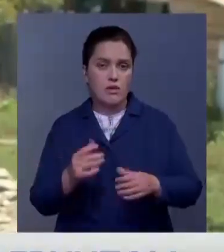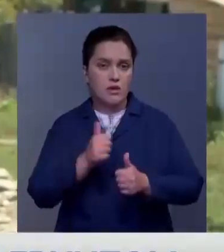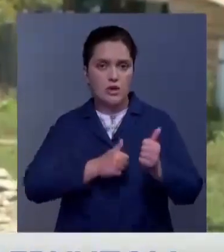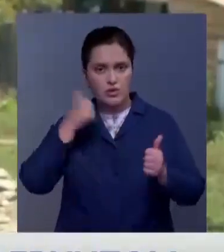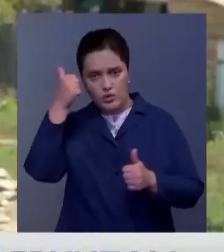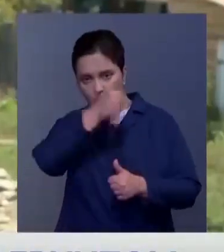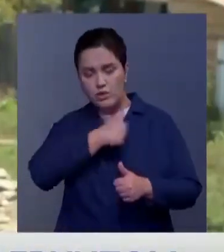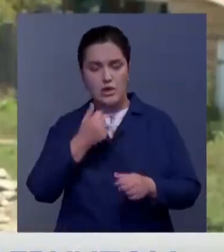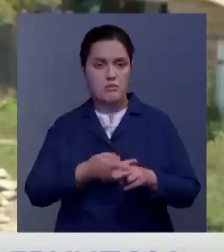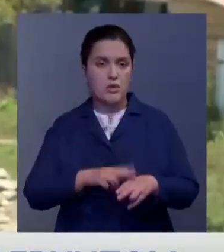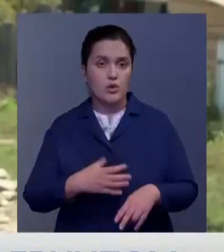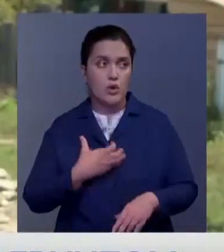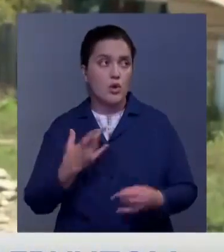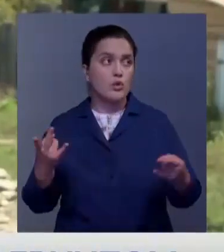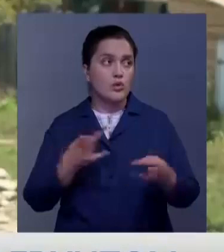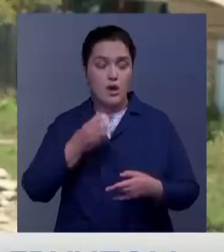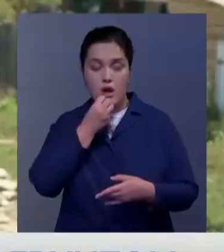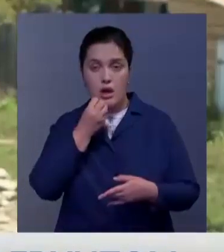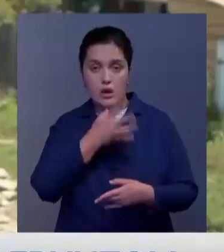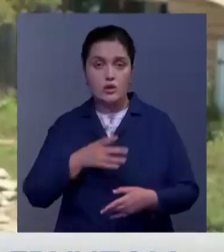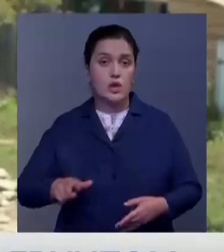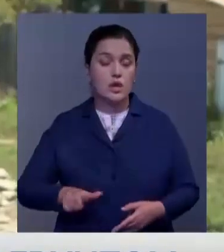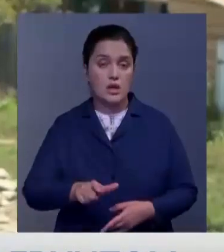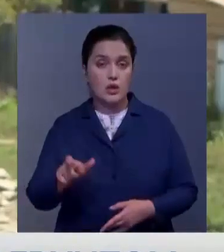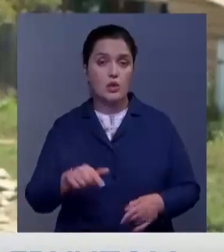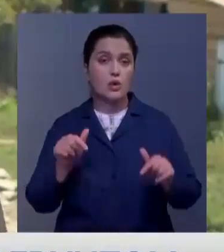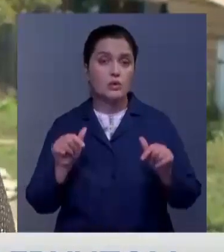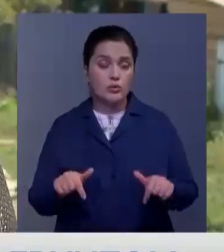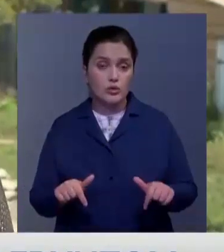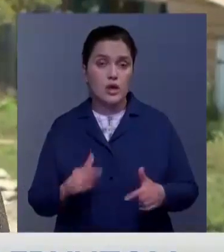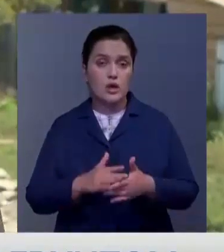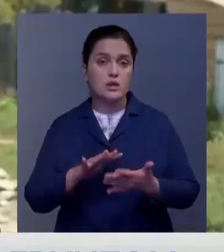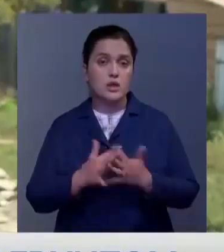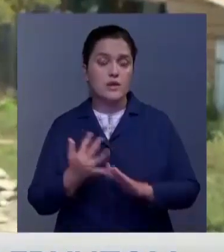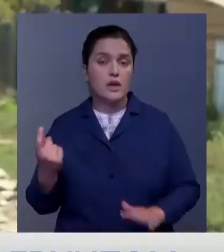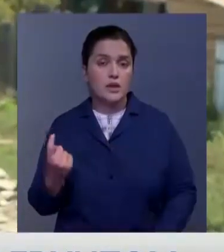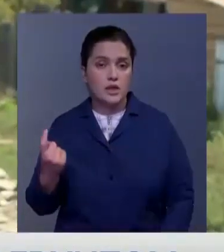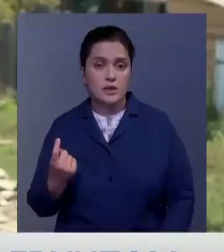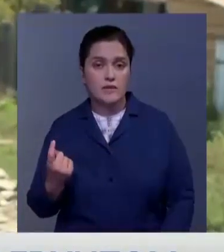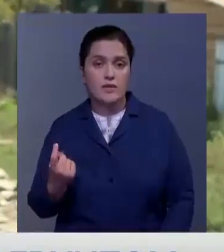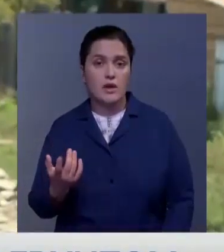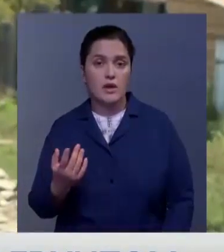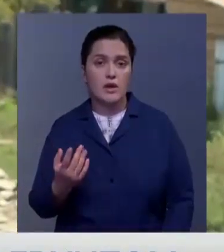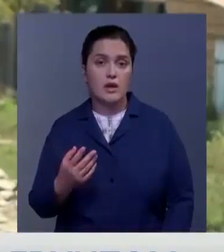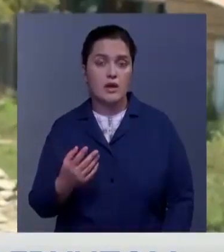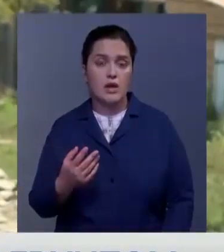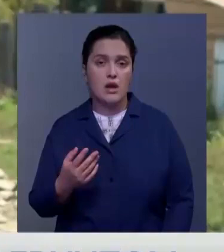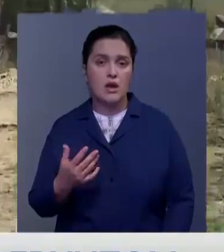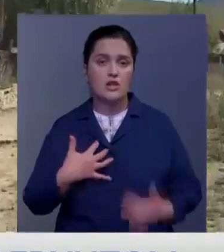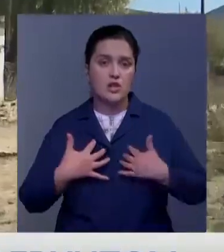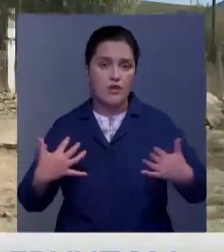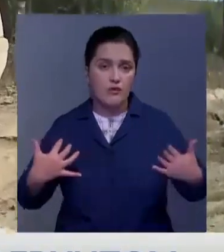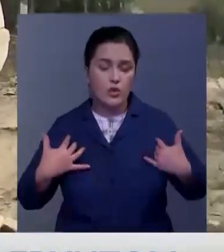дело. Нужна хорошая дорога. Тем более тут находятся крестьянские хозяйства, моральники,